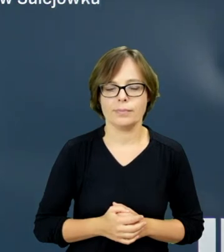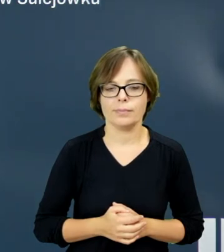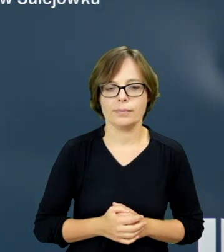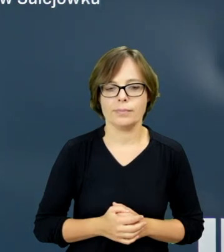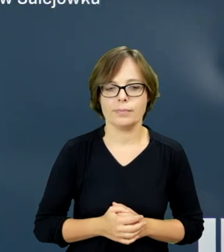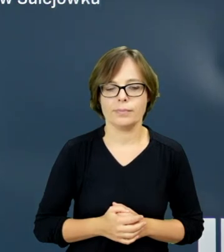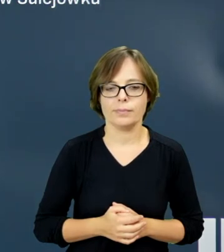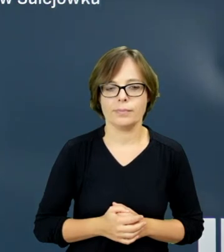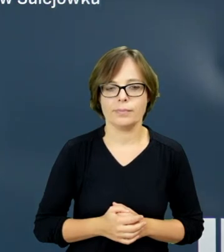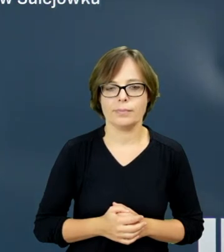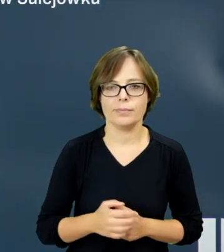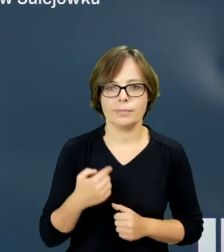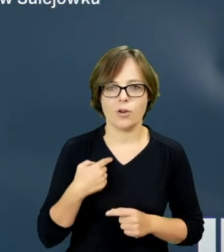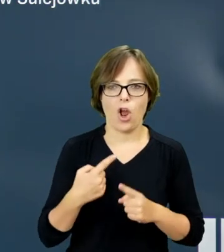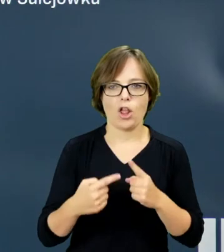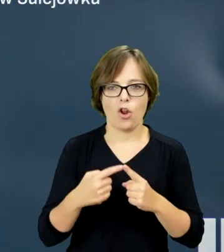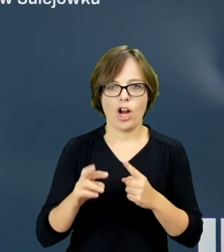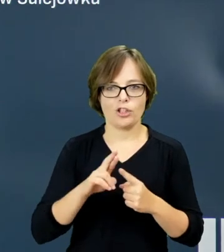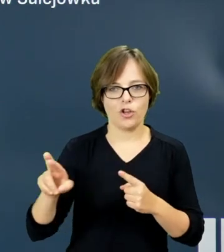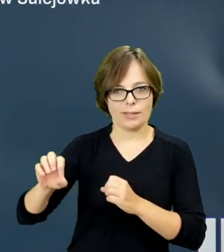Już rozgoszczę się tylko trochę.